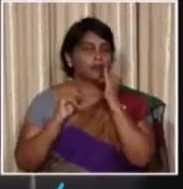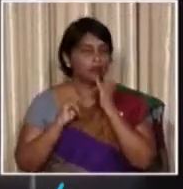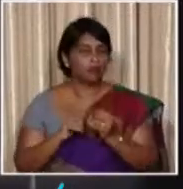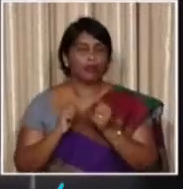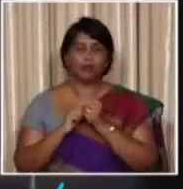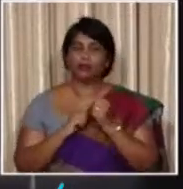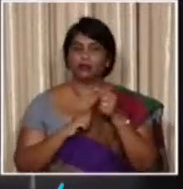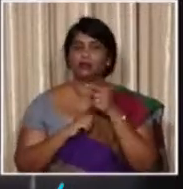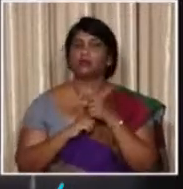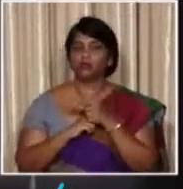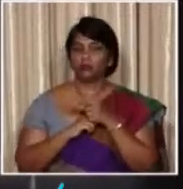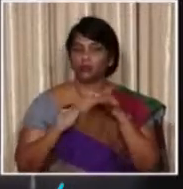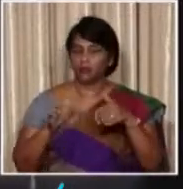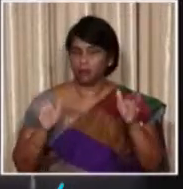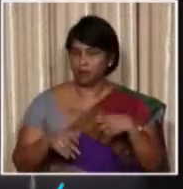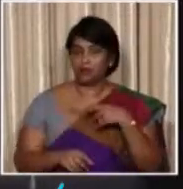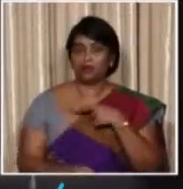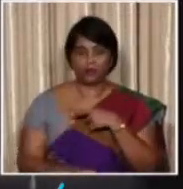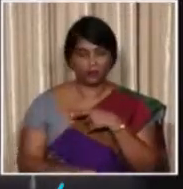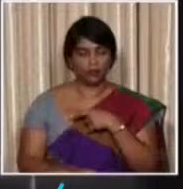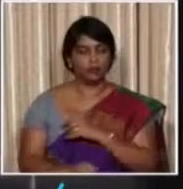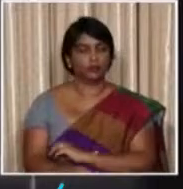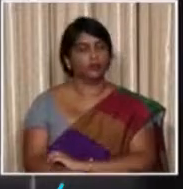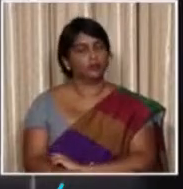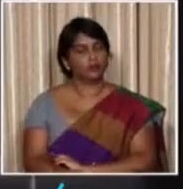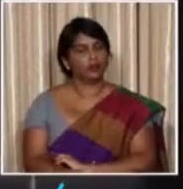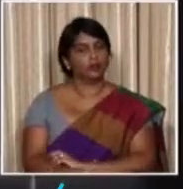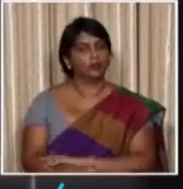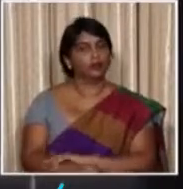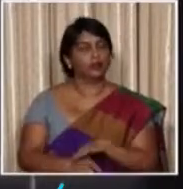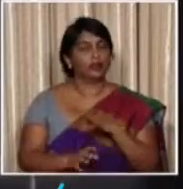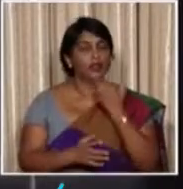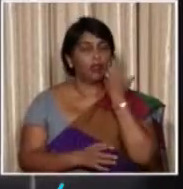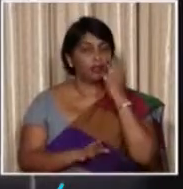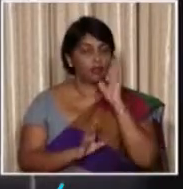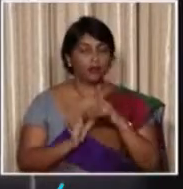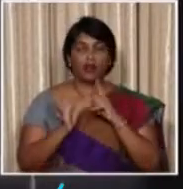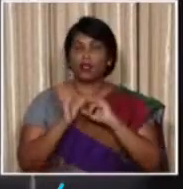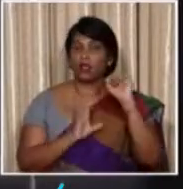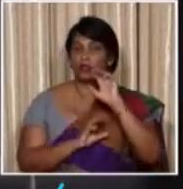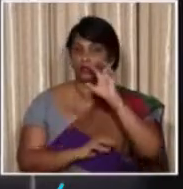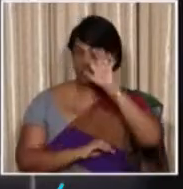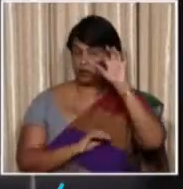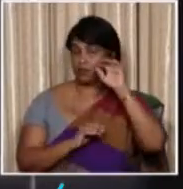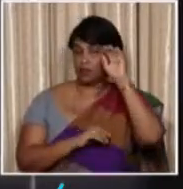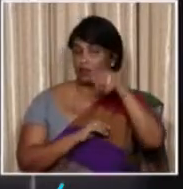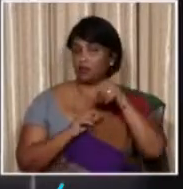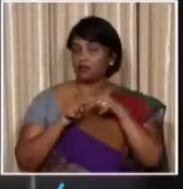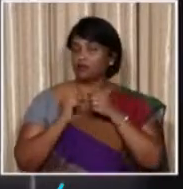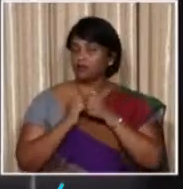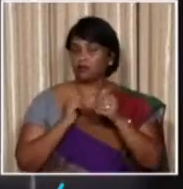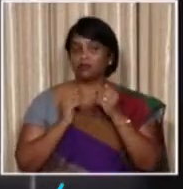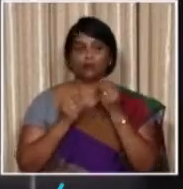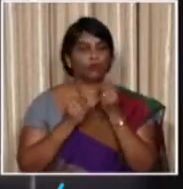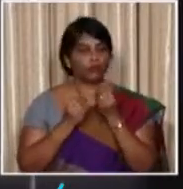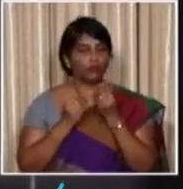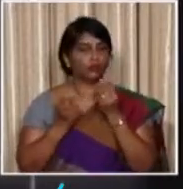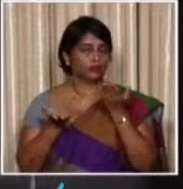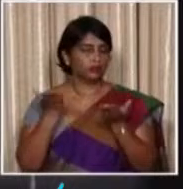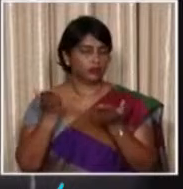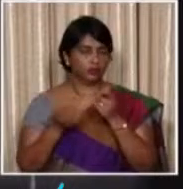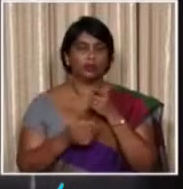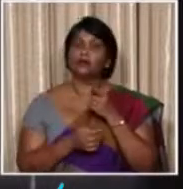kramayada tama tiyena. Ilangata Afrika rata wala ha Asia rata wala adala alinge pavatma gana podi sangsandhana